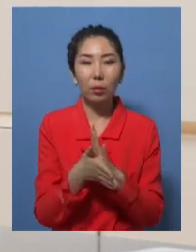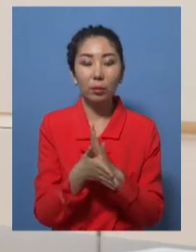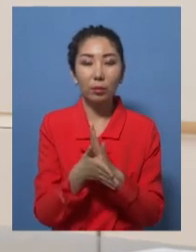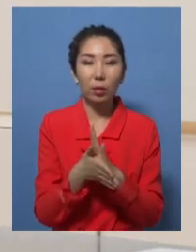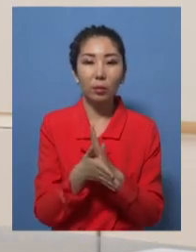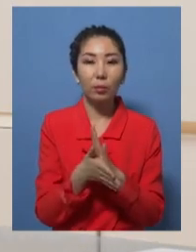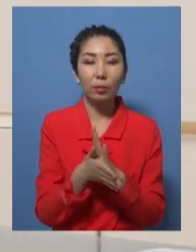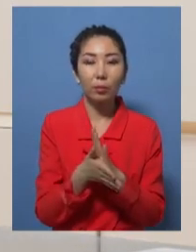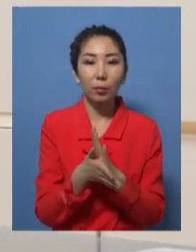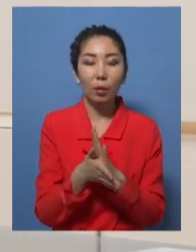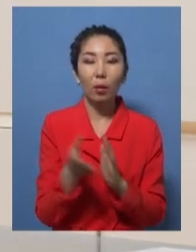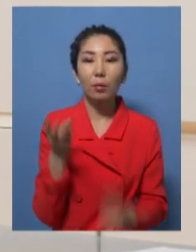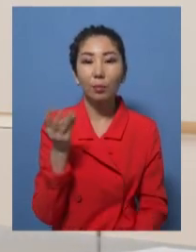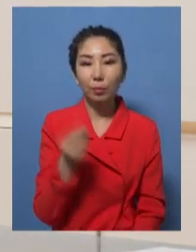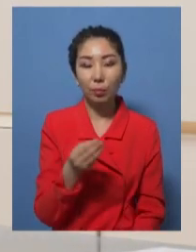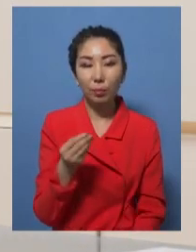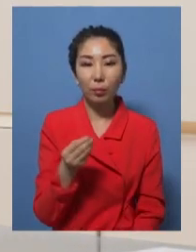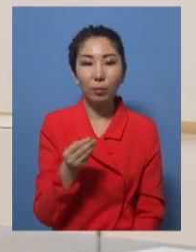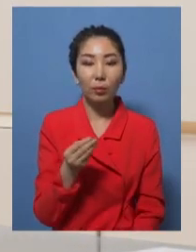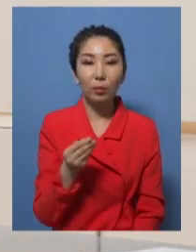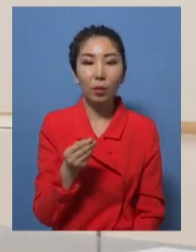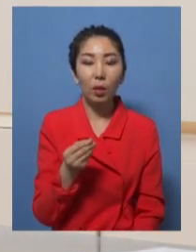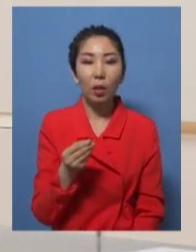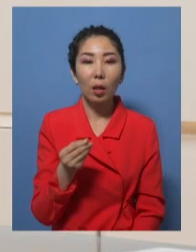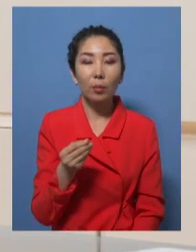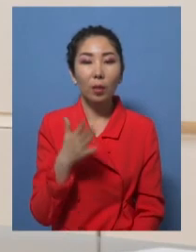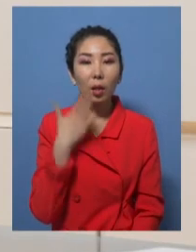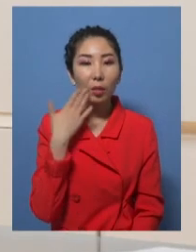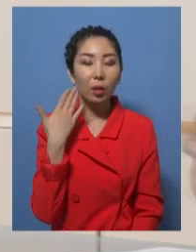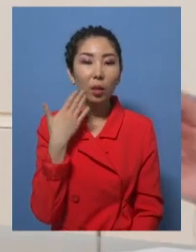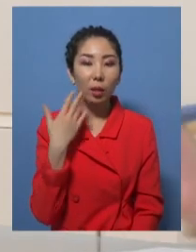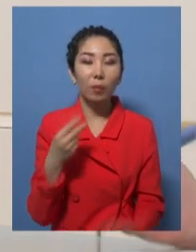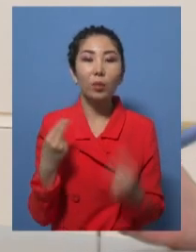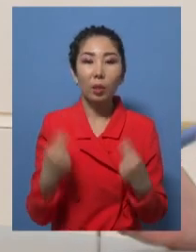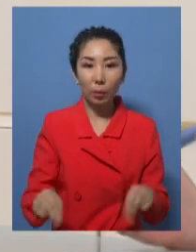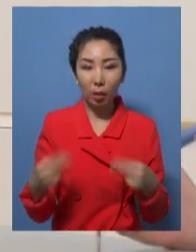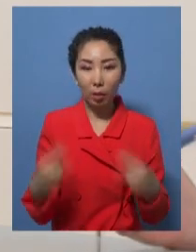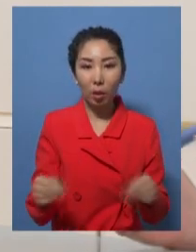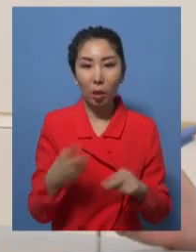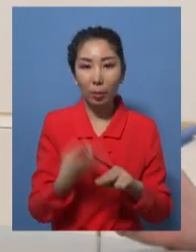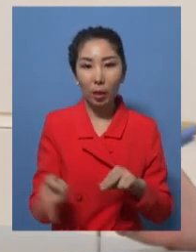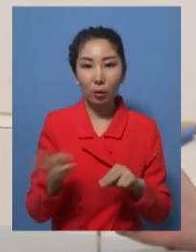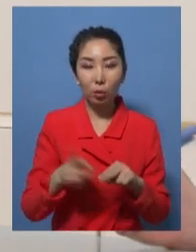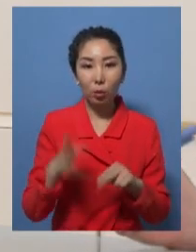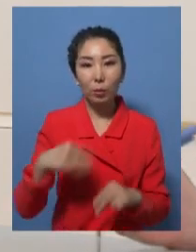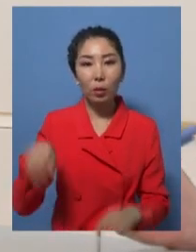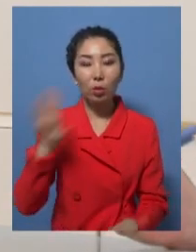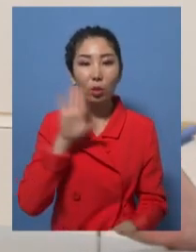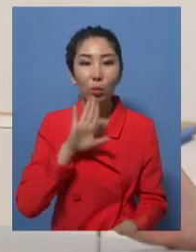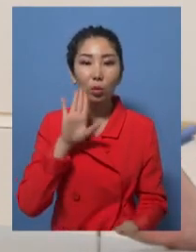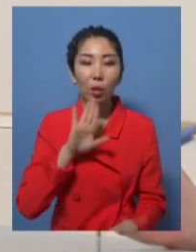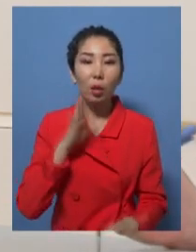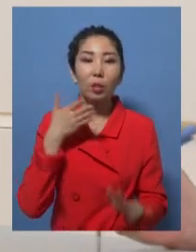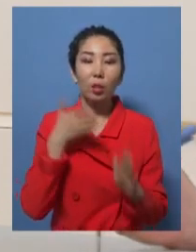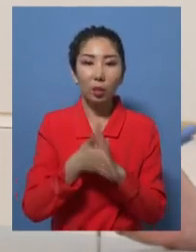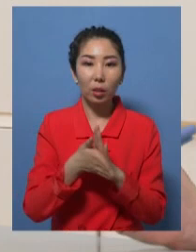дегенде ақша төлей... арзандатылған қақпен сатады. Арзандатылған қақпен сатады, бірақ сол суды сатуға